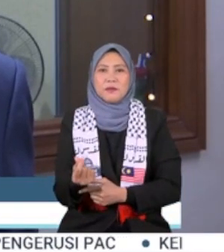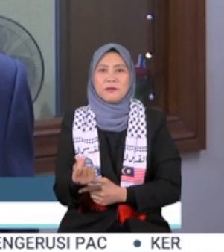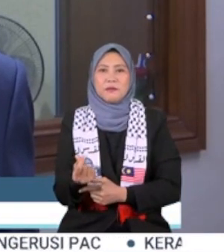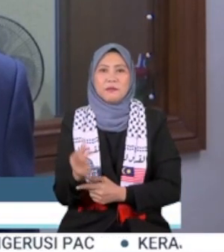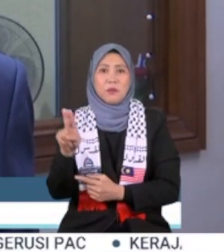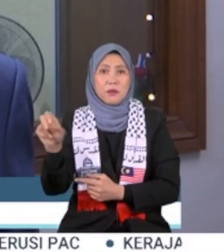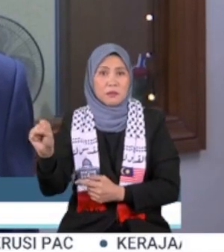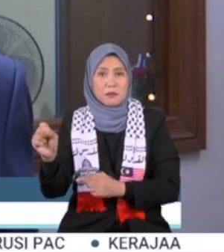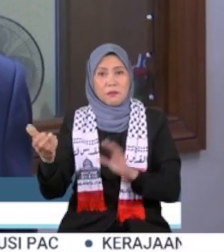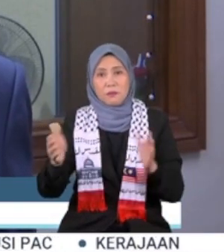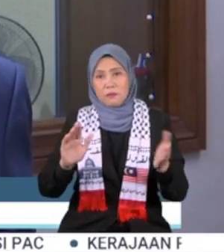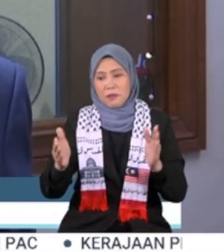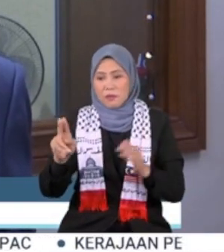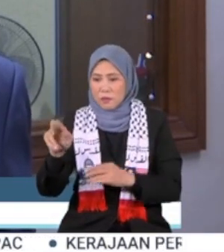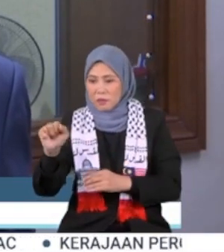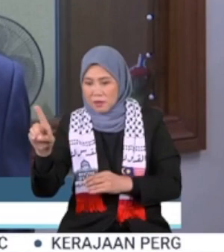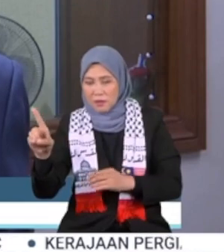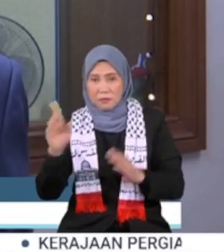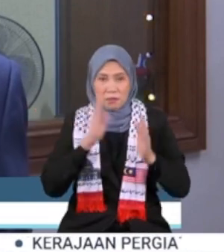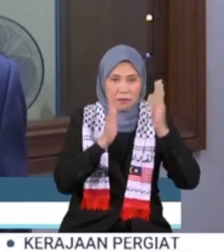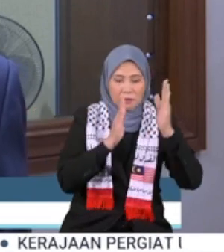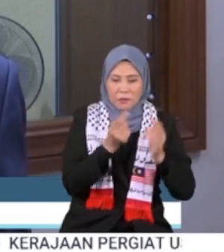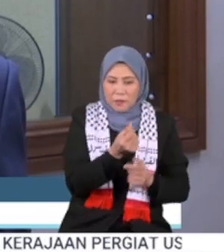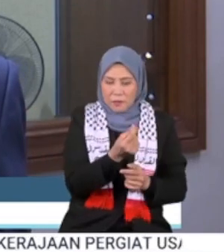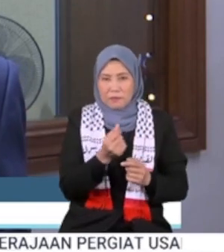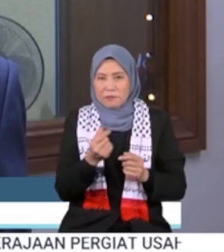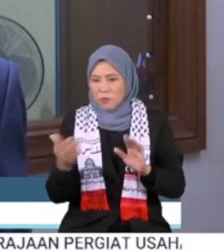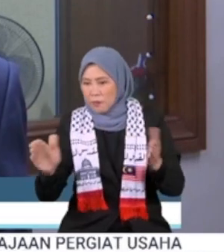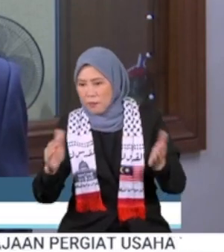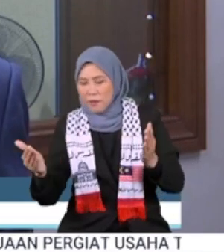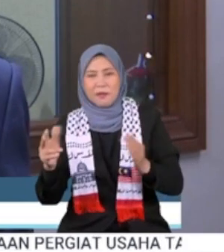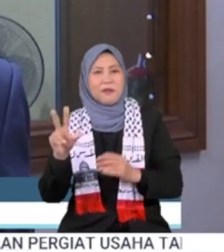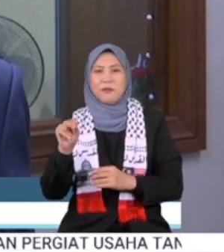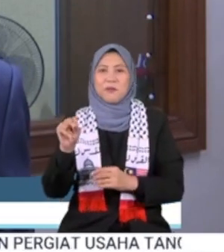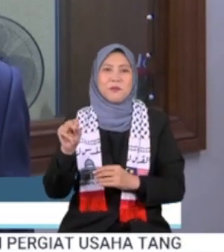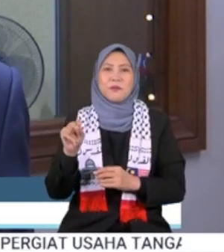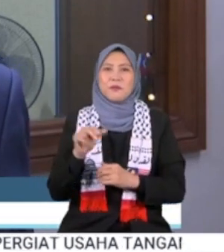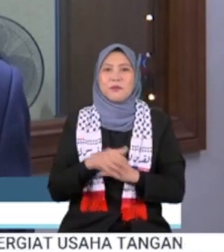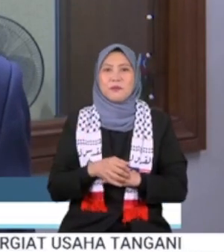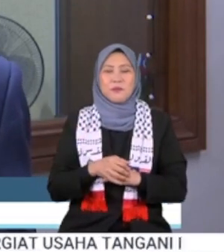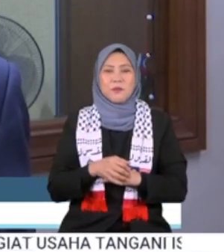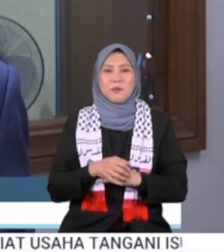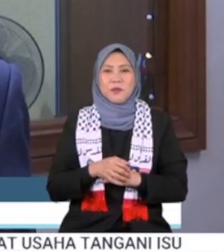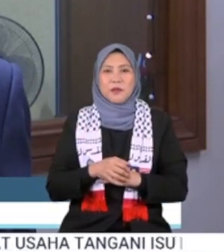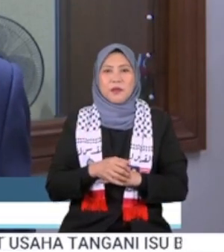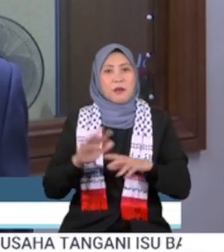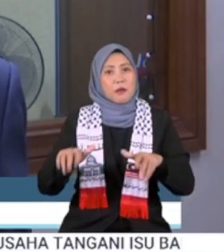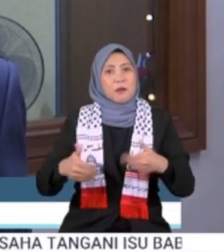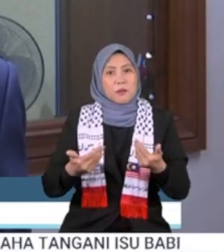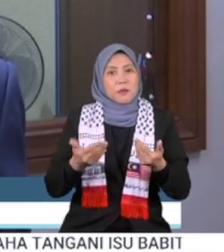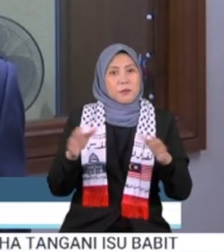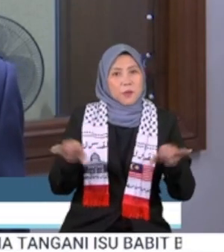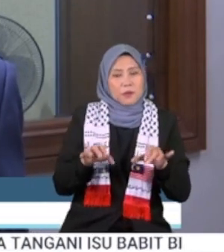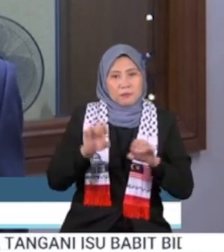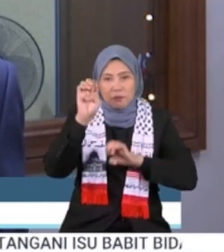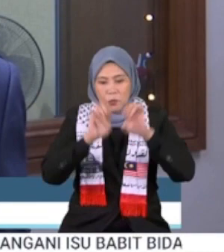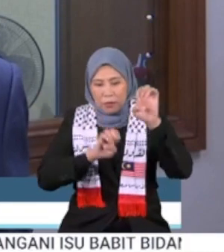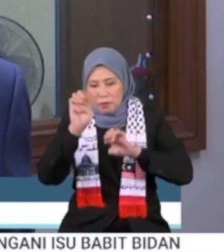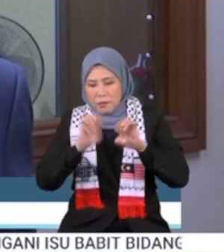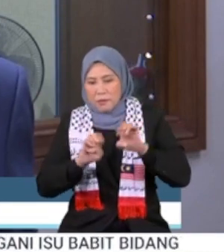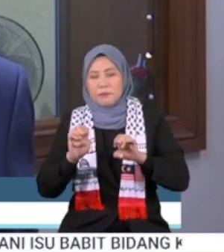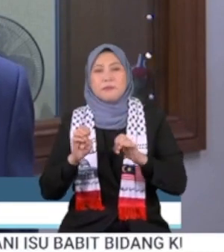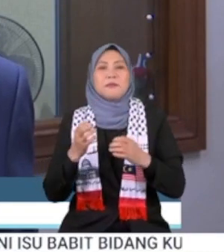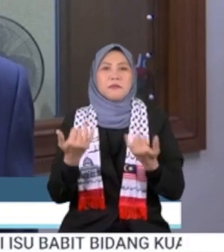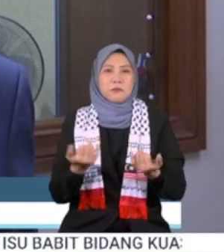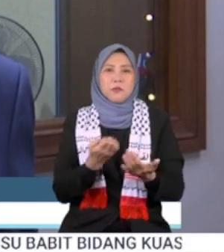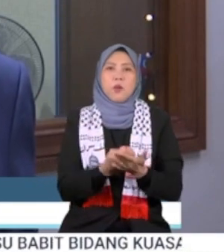negara itu berbanding USD itu bukan pengukuran yang biasa dibuat pengukuran yang biasa dibuat ialah kadar